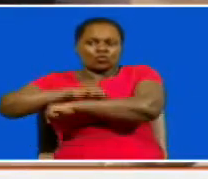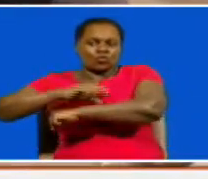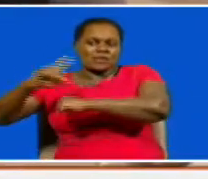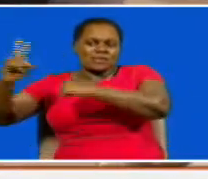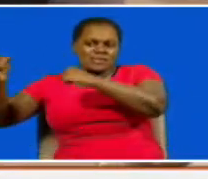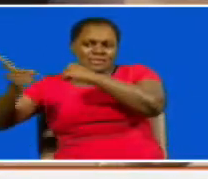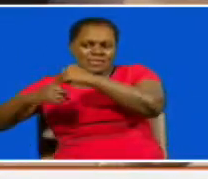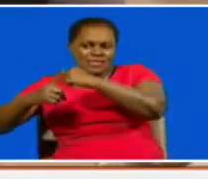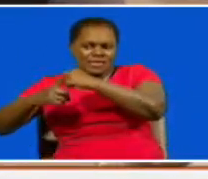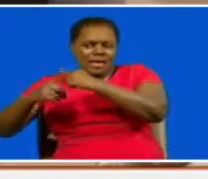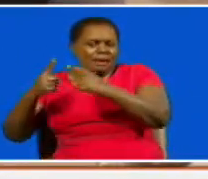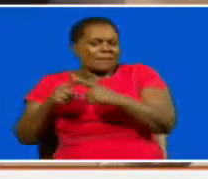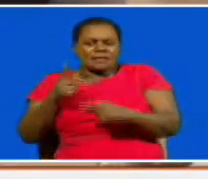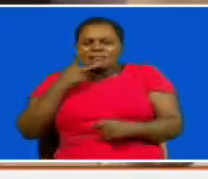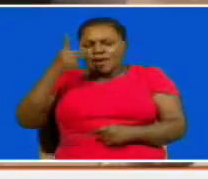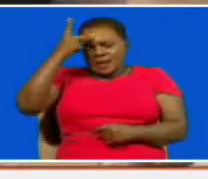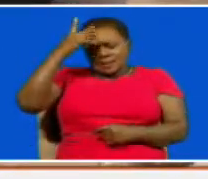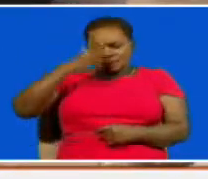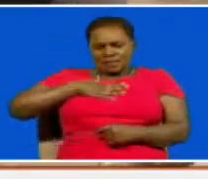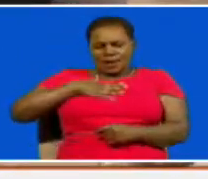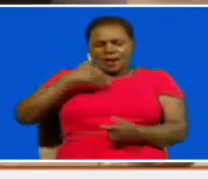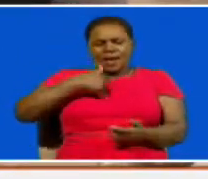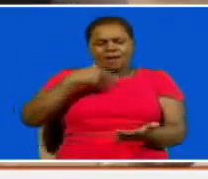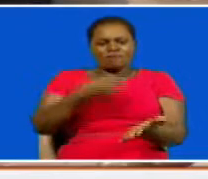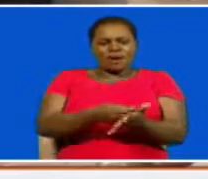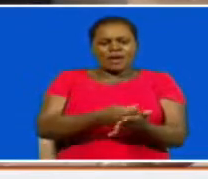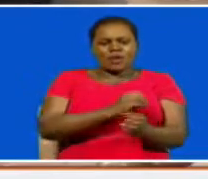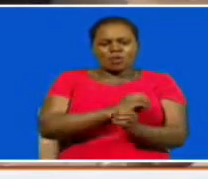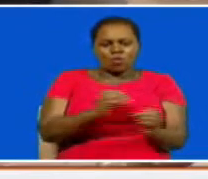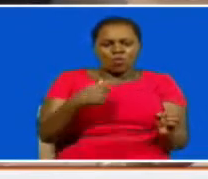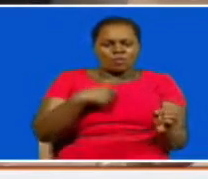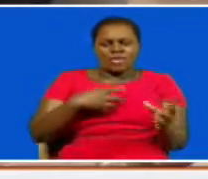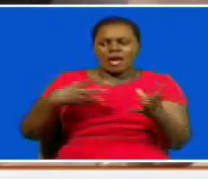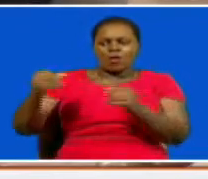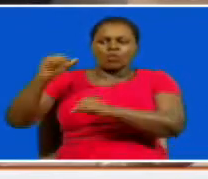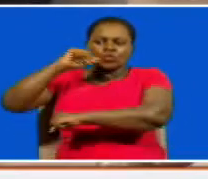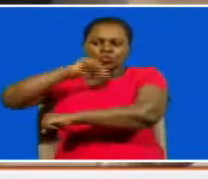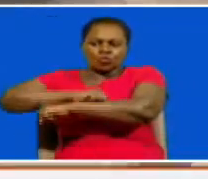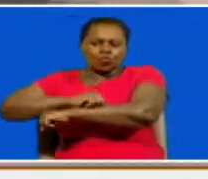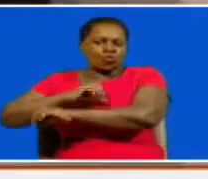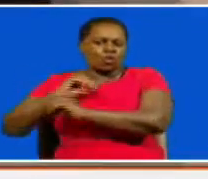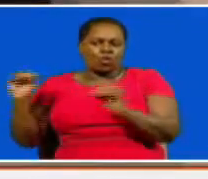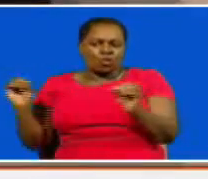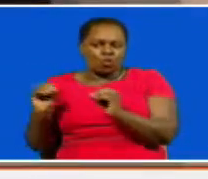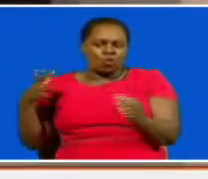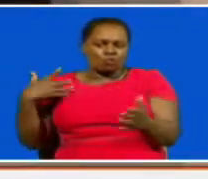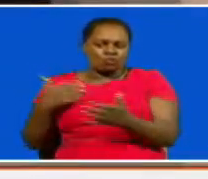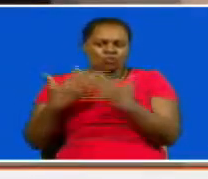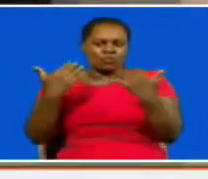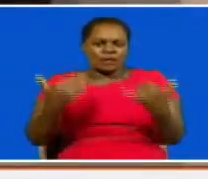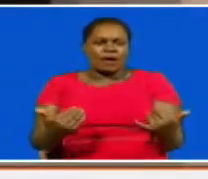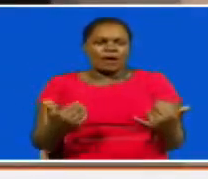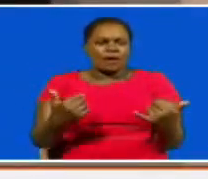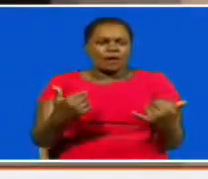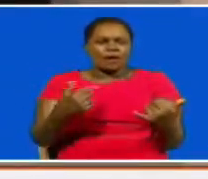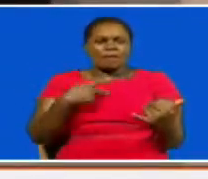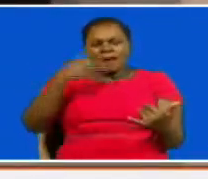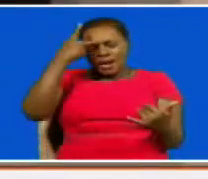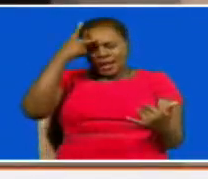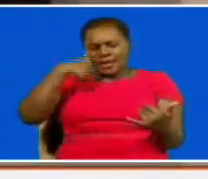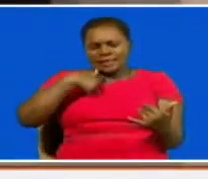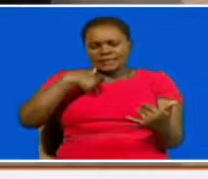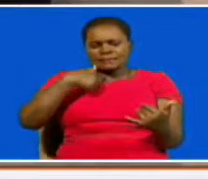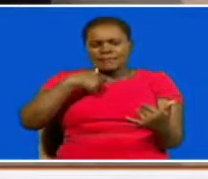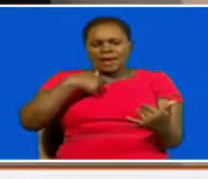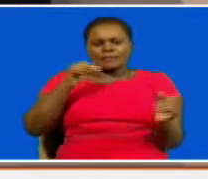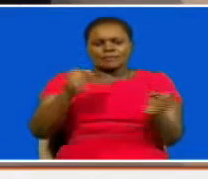6. Kini wazazi wangu walikuwa hawana pesa ndio maana sikuweza kufika kwa wakati ufao. Kwa sababu wazazi wangu hawana uwezo